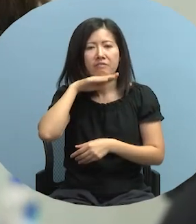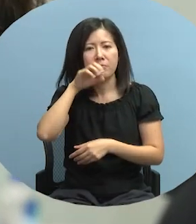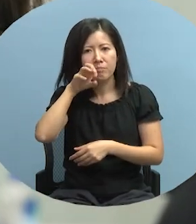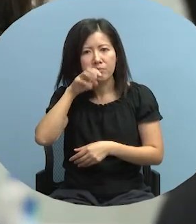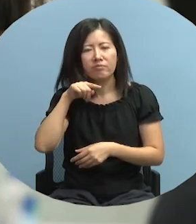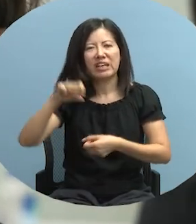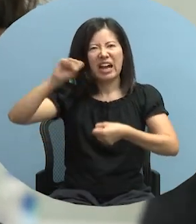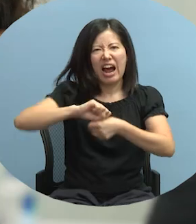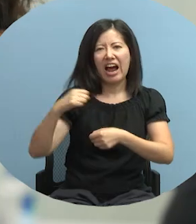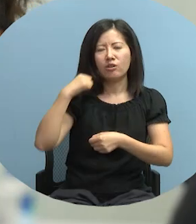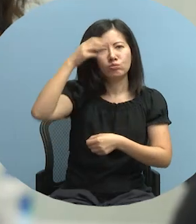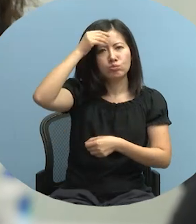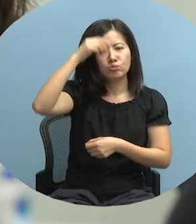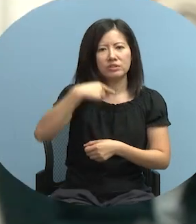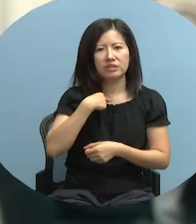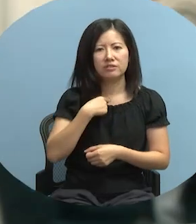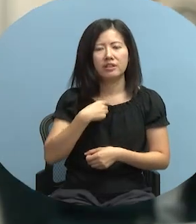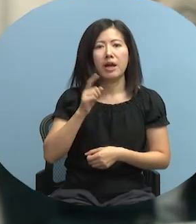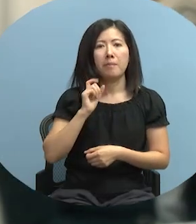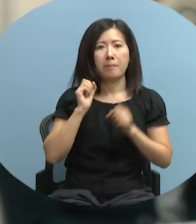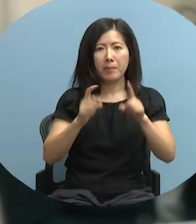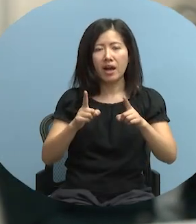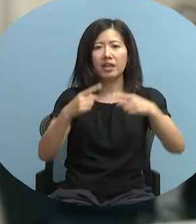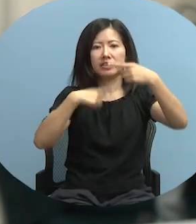嘅發音啊，特別去做加強練習嘅。